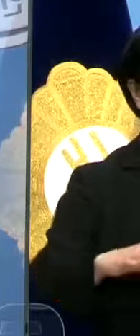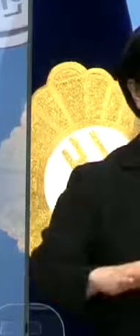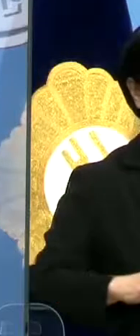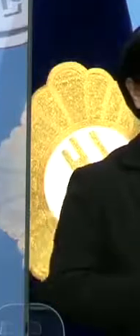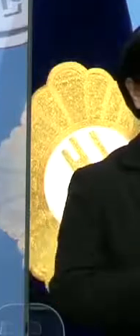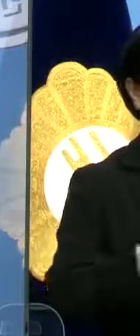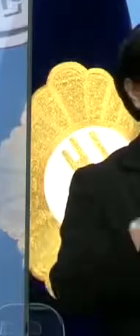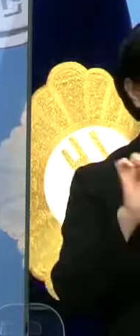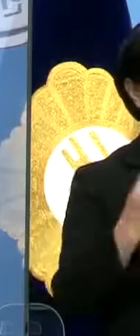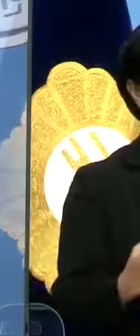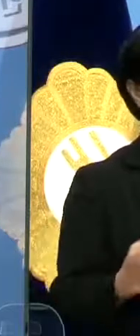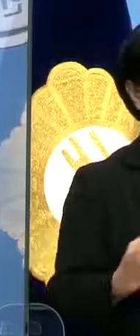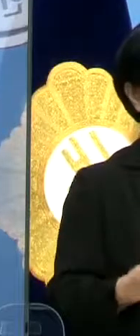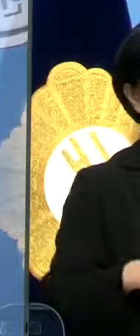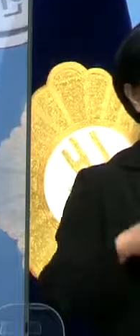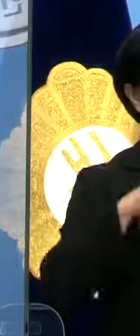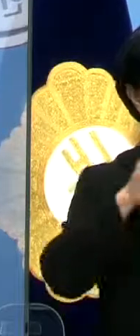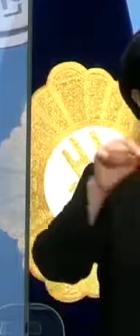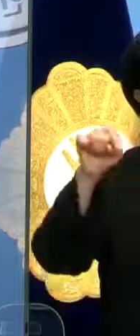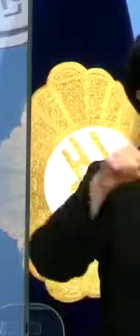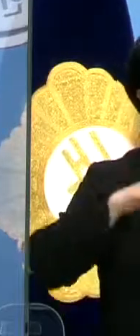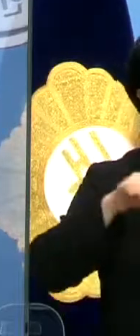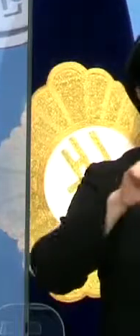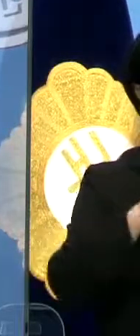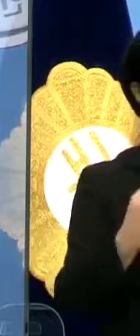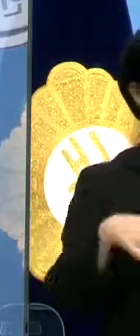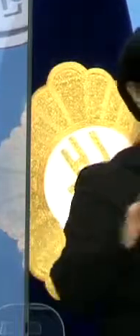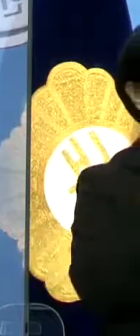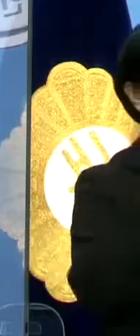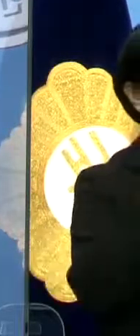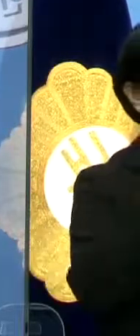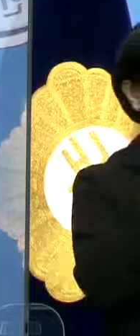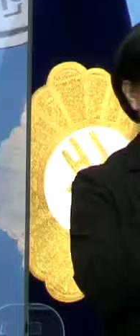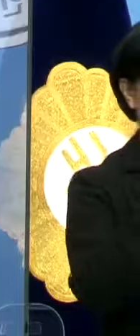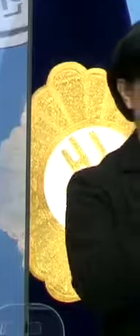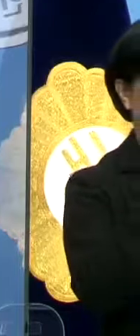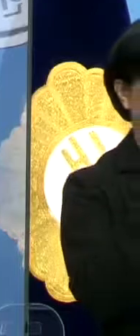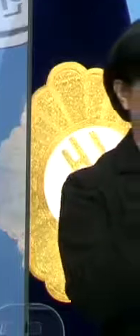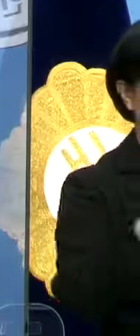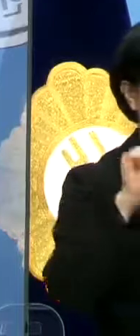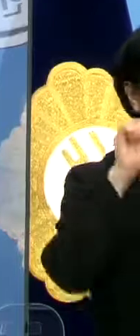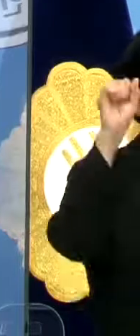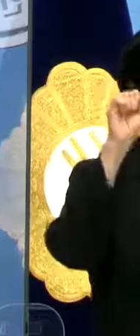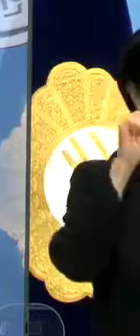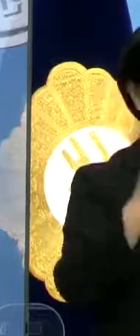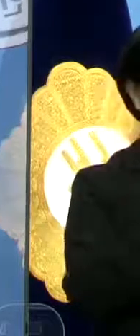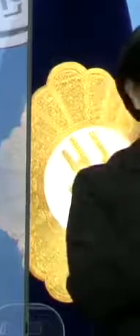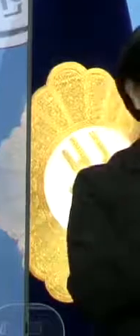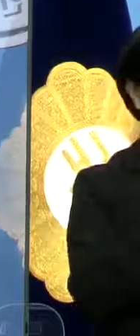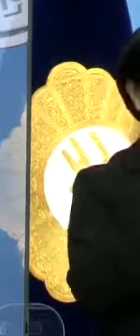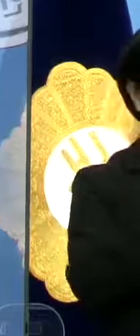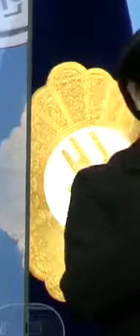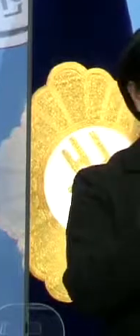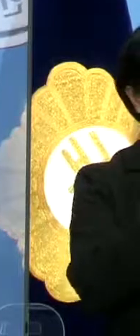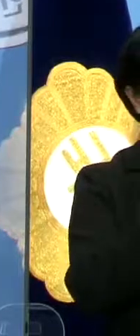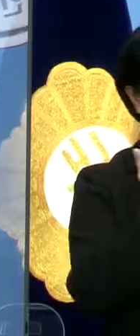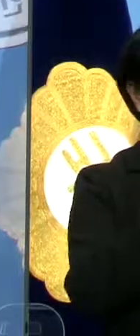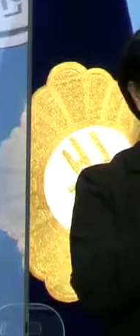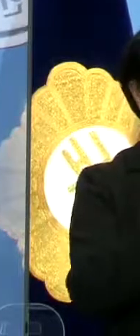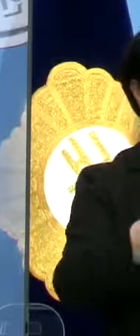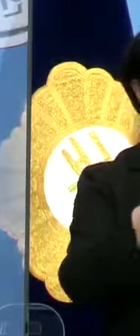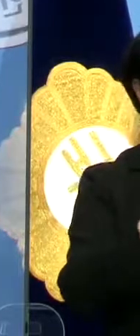지방정치 파탄 내는 더불어 민주당 관련 규탄 기자회견 을 시작하겠습니다 우선 을 기자회견